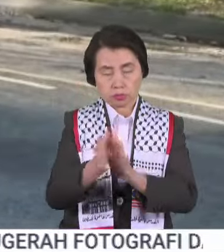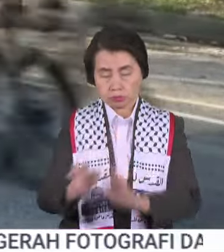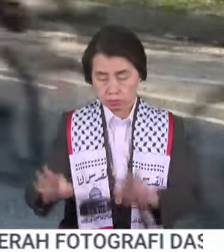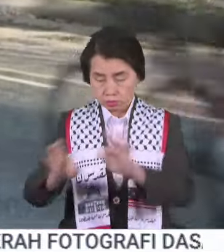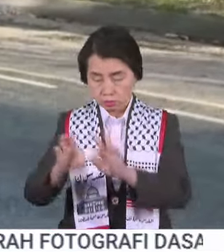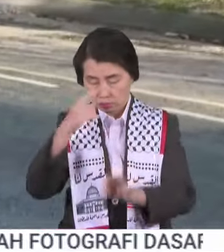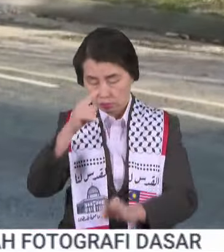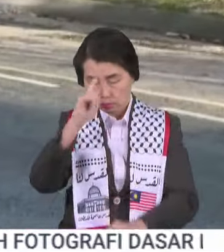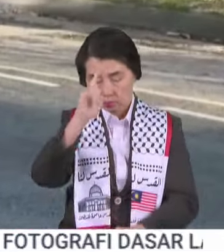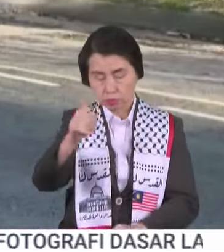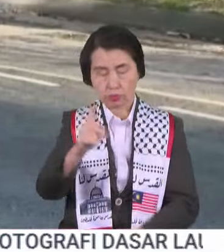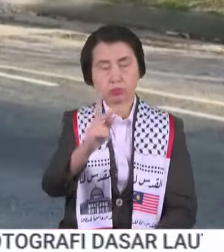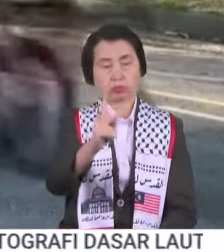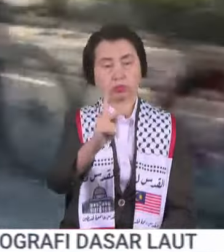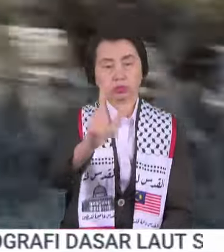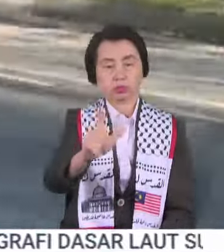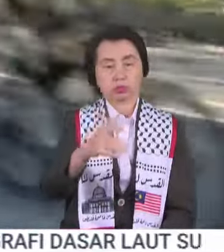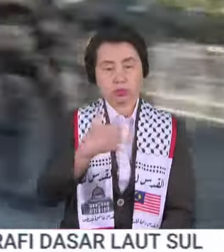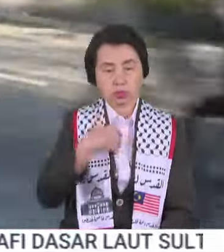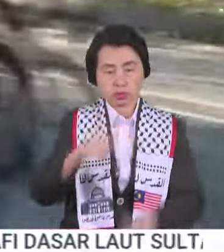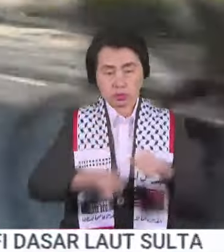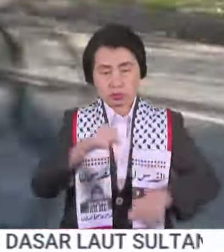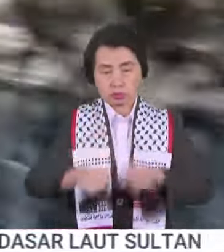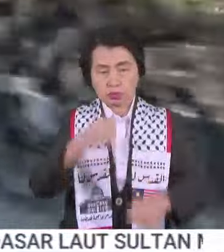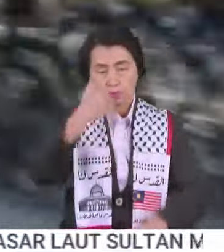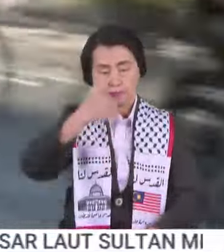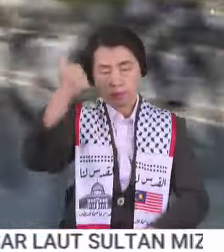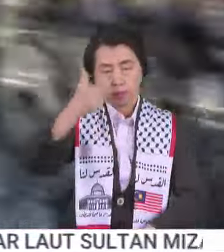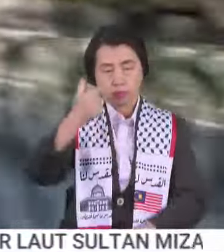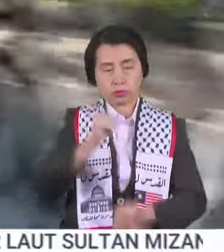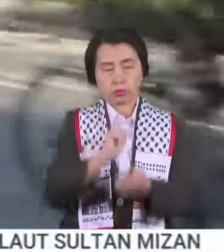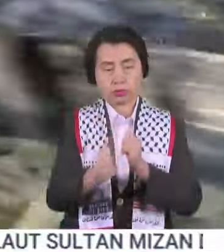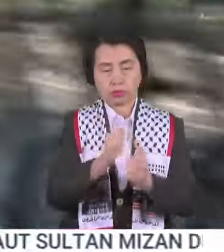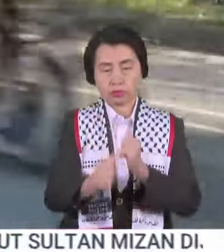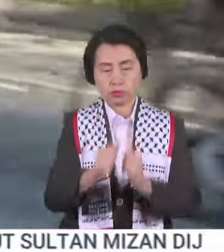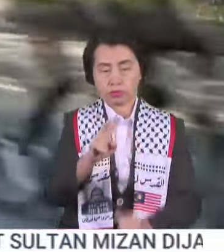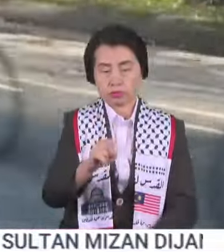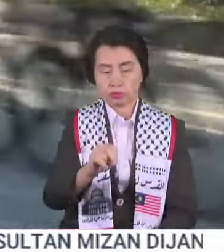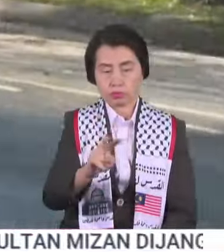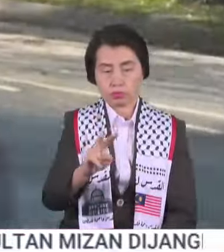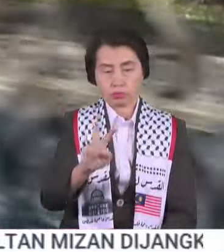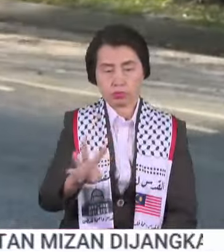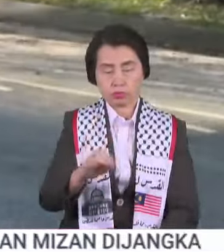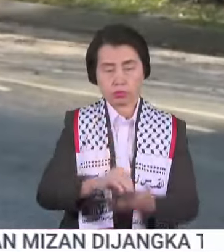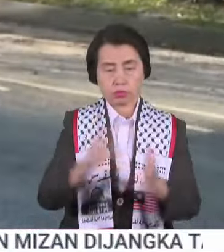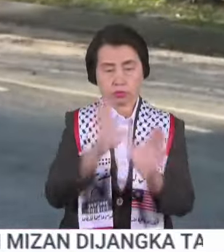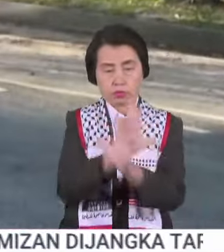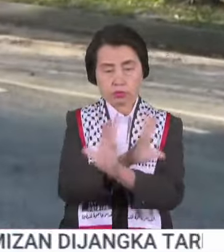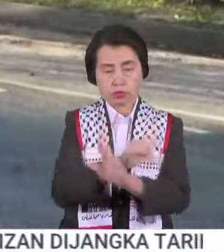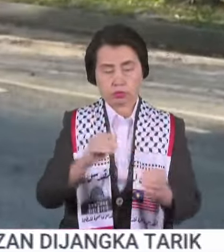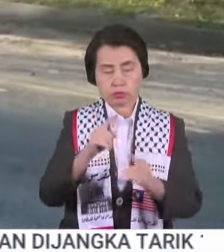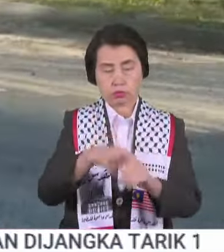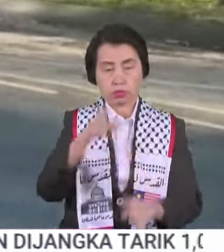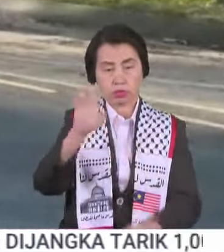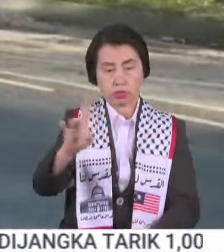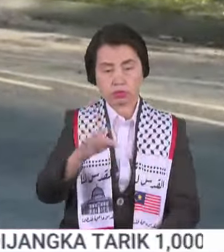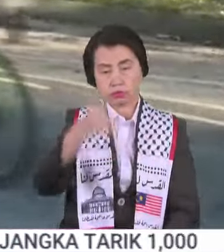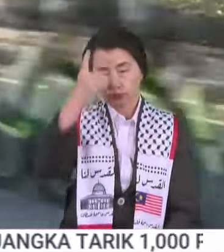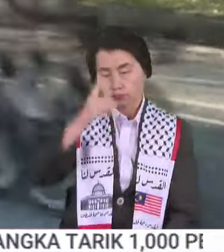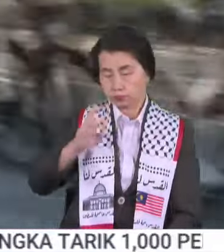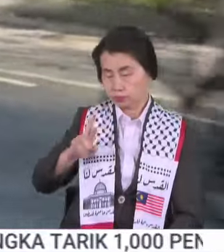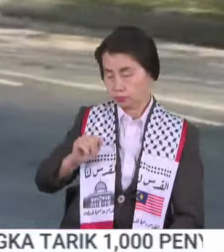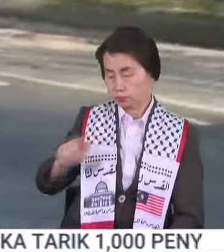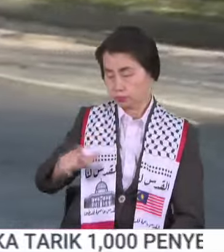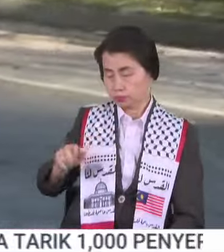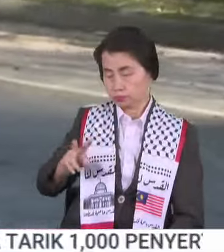keutamanya bagi memastikan Kuala Lumpur melahirkan pelumba yang baik menjelang SOKMA 2024 di Sarawak Ogos ini. Dalam hari itu, Datuk Razan juga